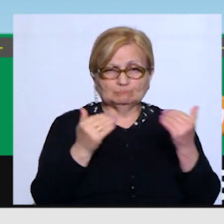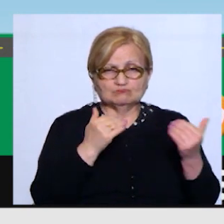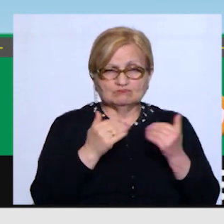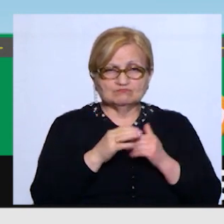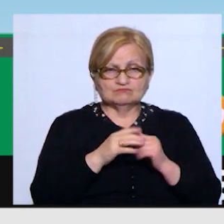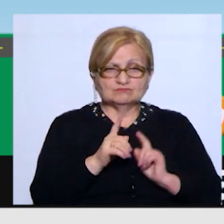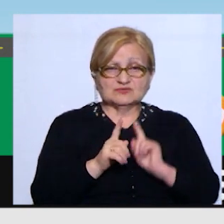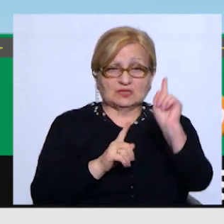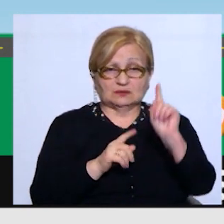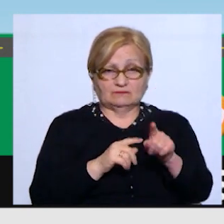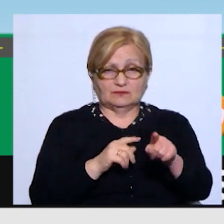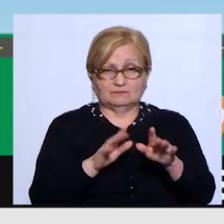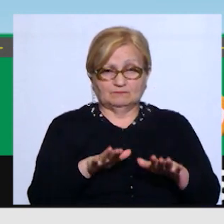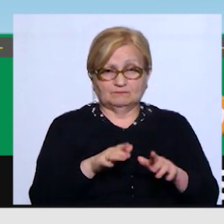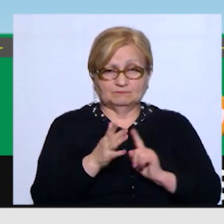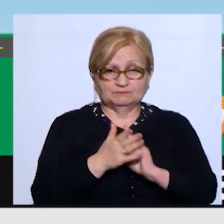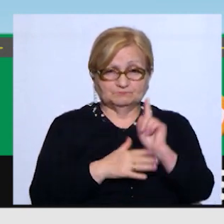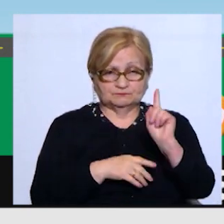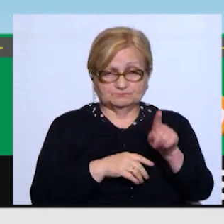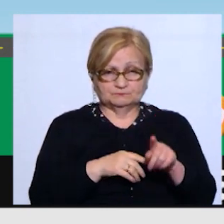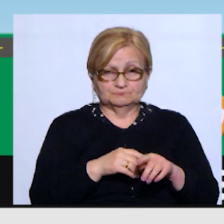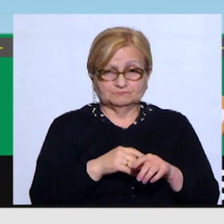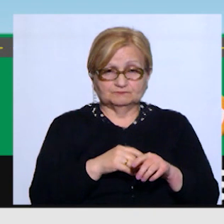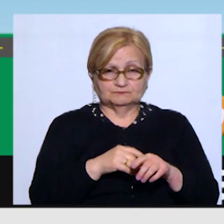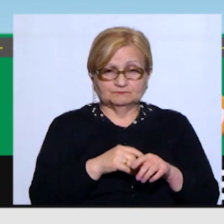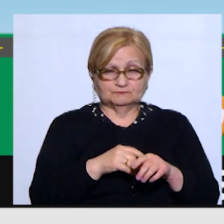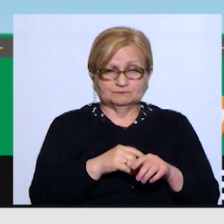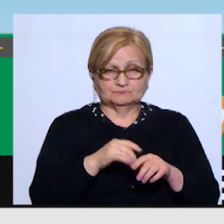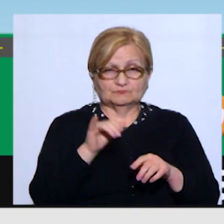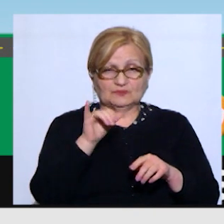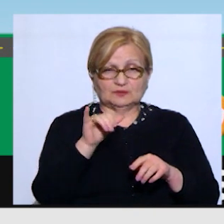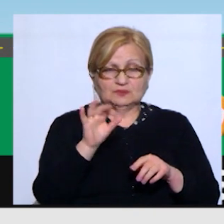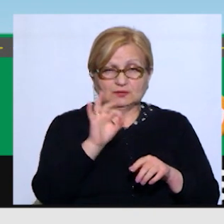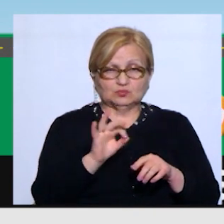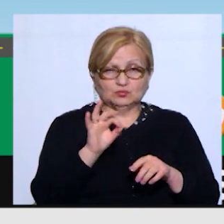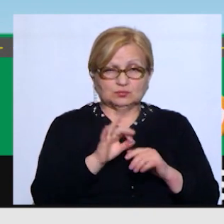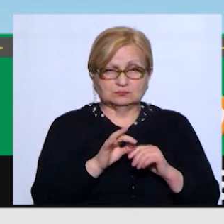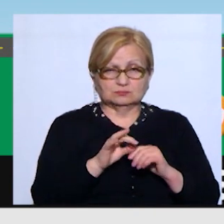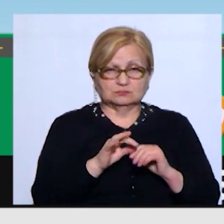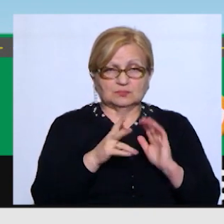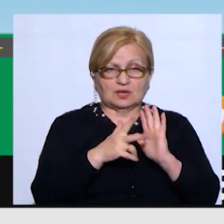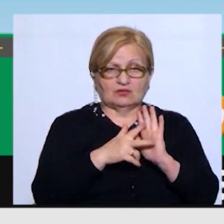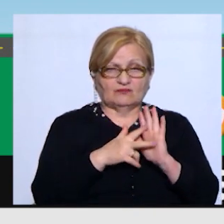არის საკოორდინატო სათავის შესაბამისი. აი ეს არის y0, ვთქვათ